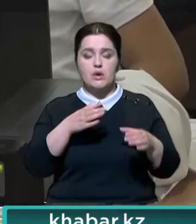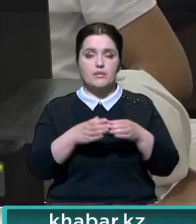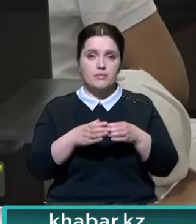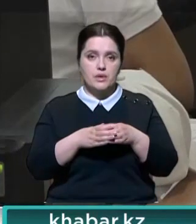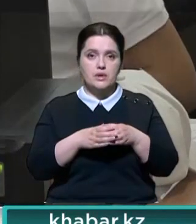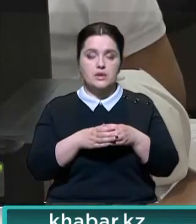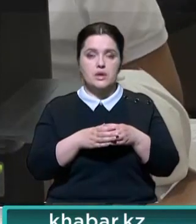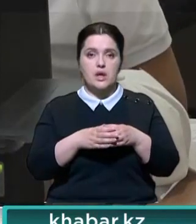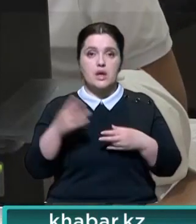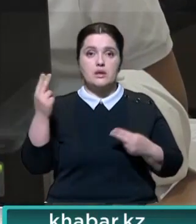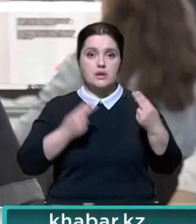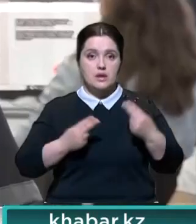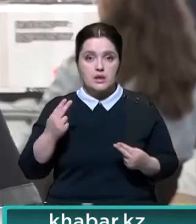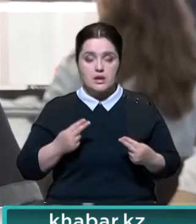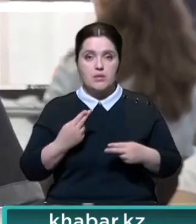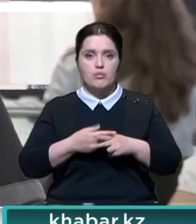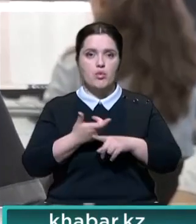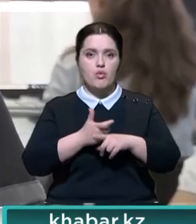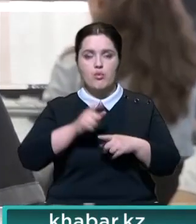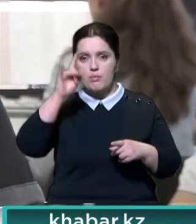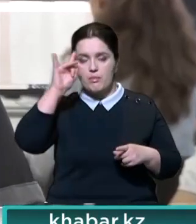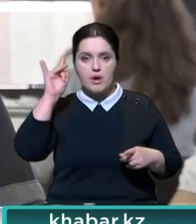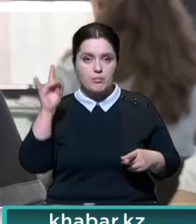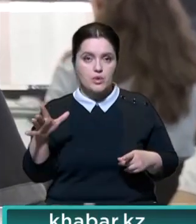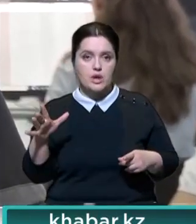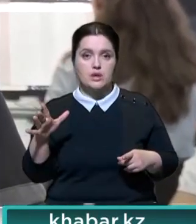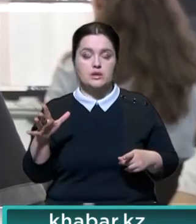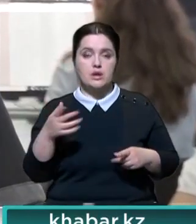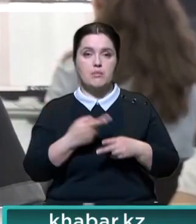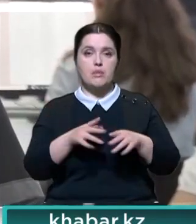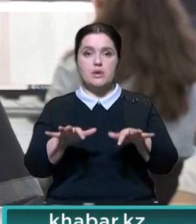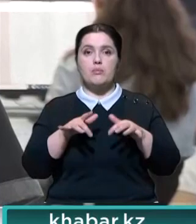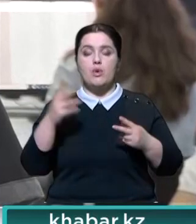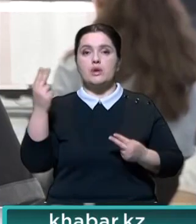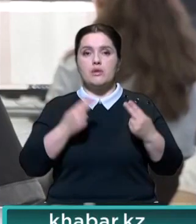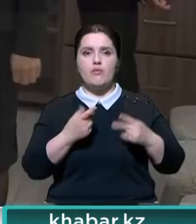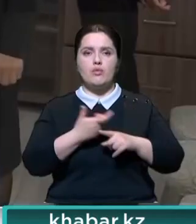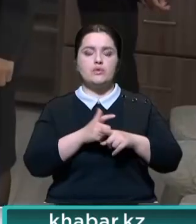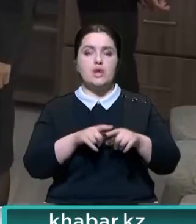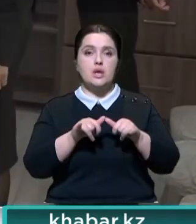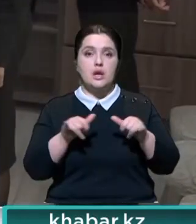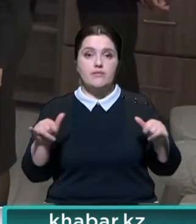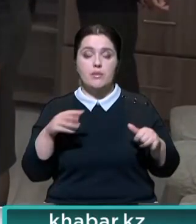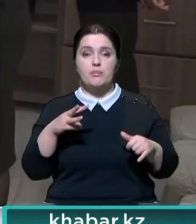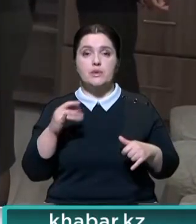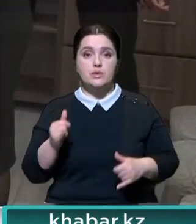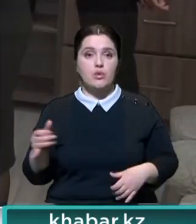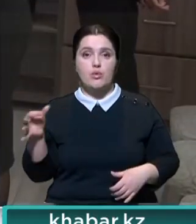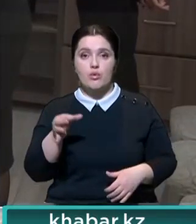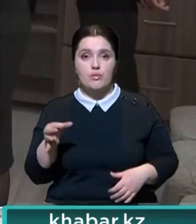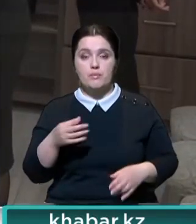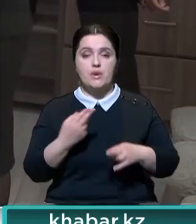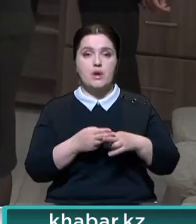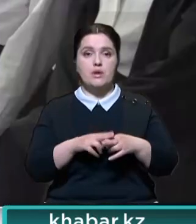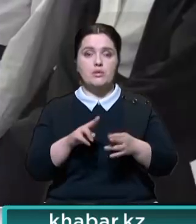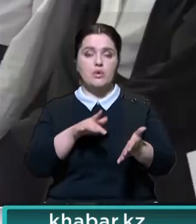компании. Графический дизайн сейчас очень популярен, потому что компьютерная графика сейчас очень сильно развивается. В Мангистауской области активно развивается и